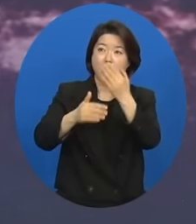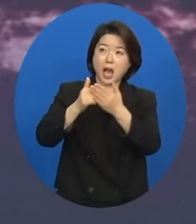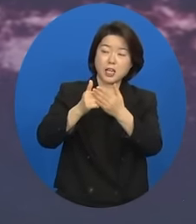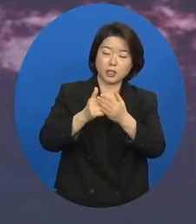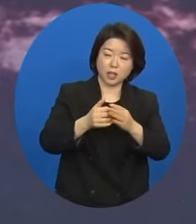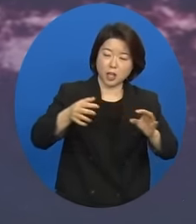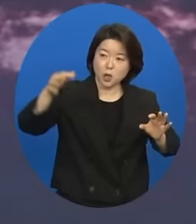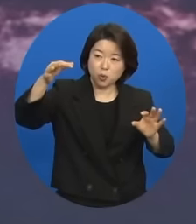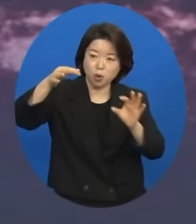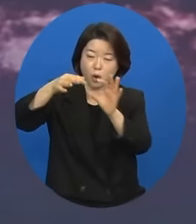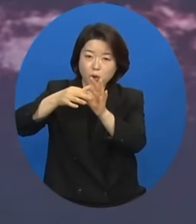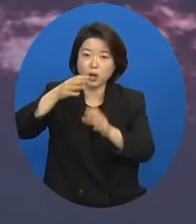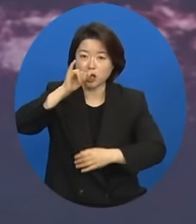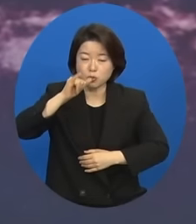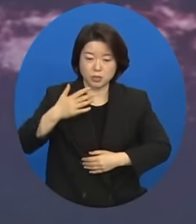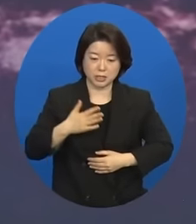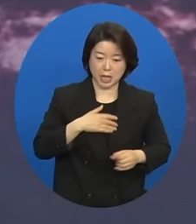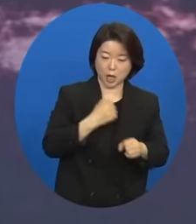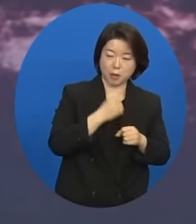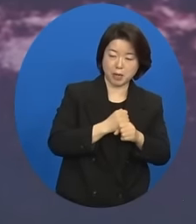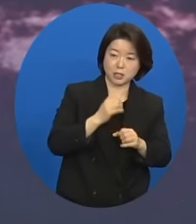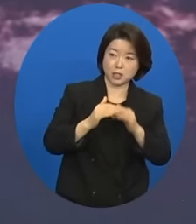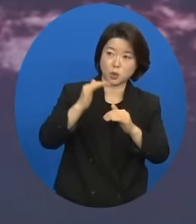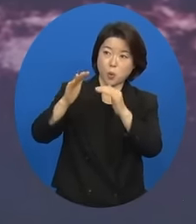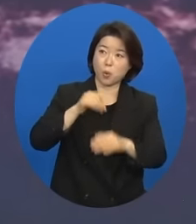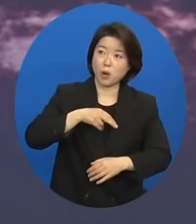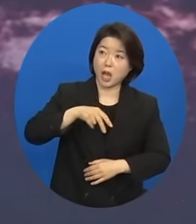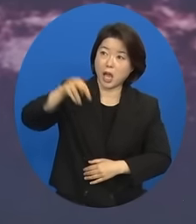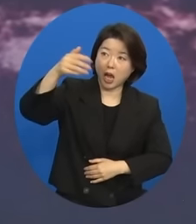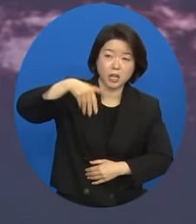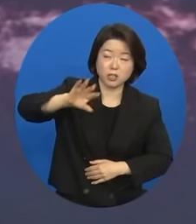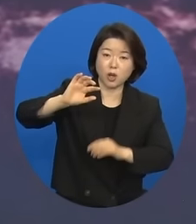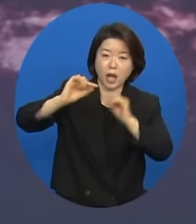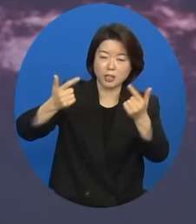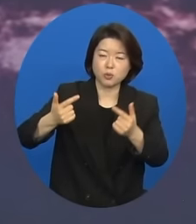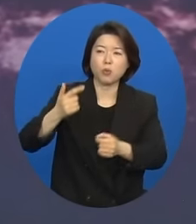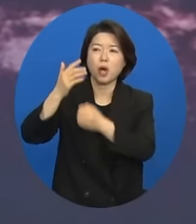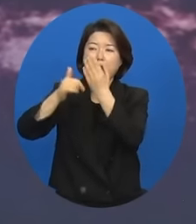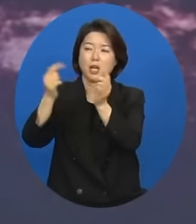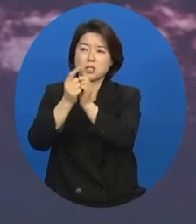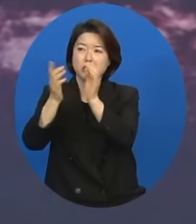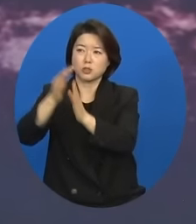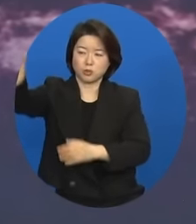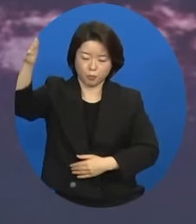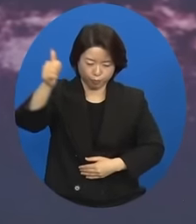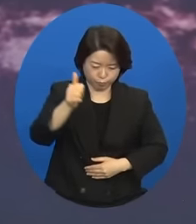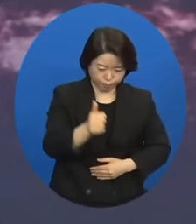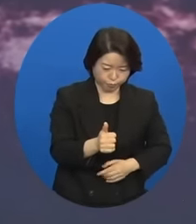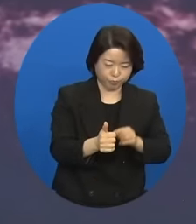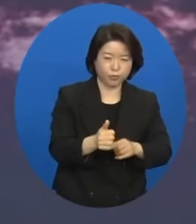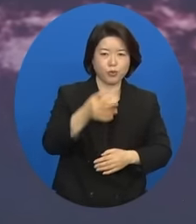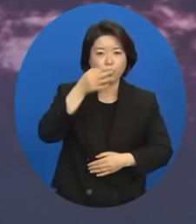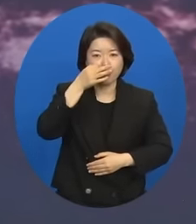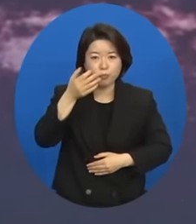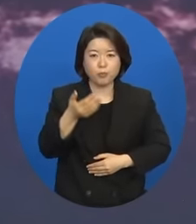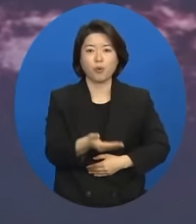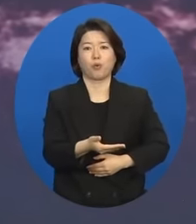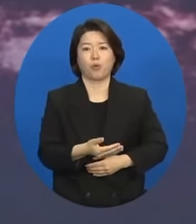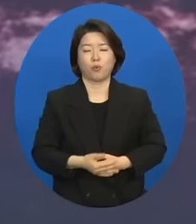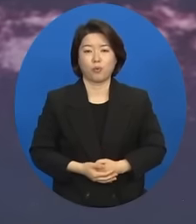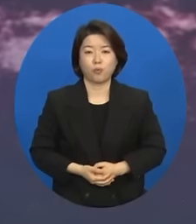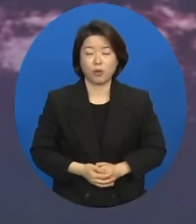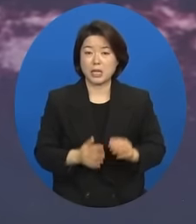유일한 계단이 우리가 만들어서 올라가는게 아니고 그분이 직접 내려오신다 것을 보여주고 있는 것이죠